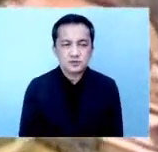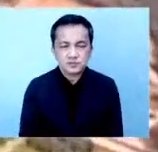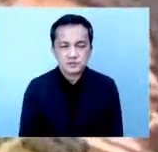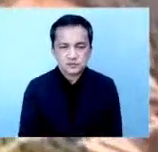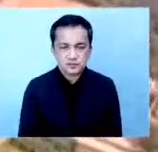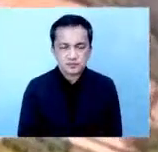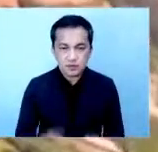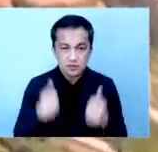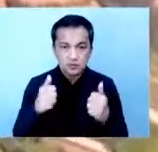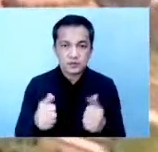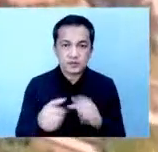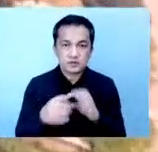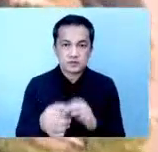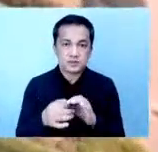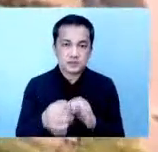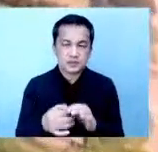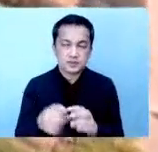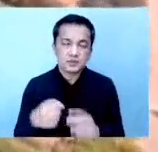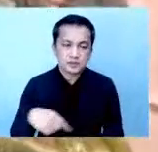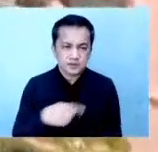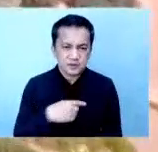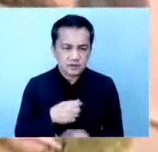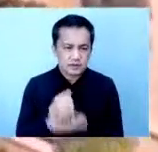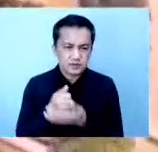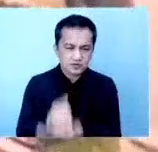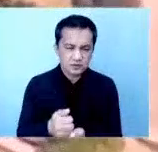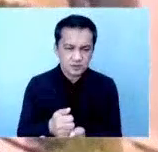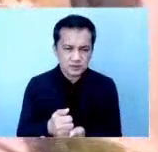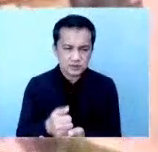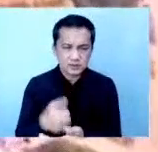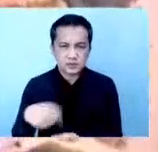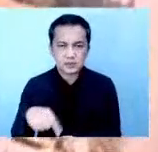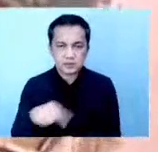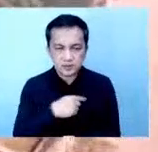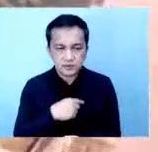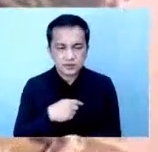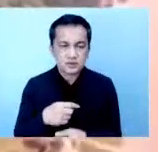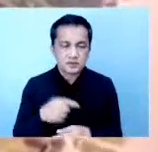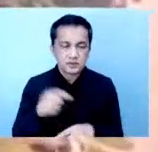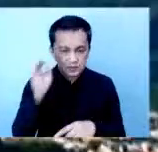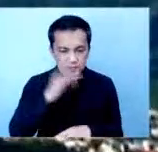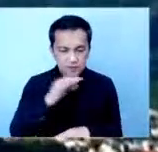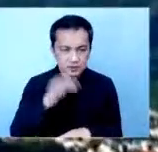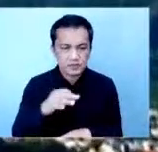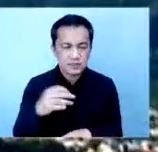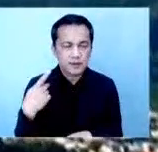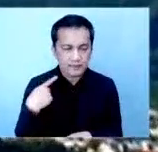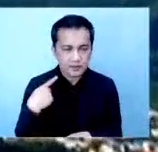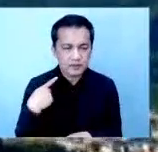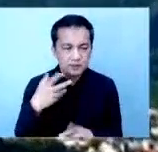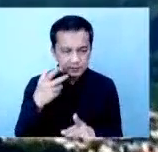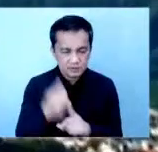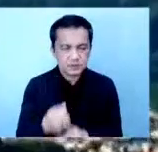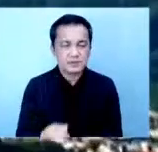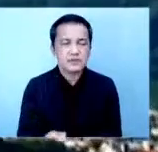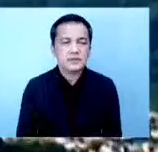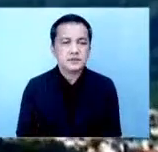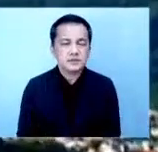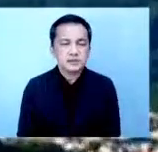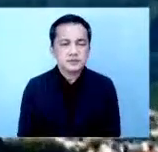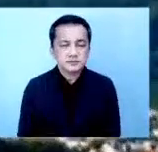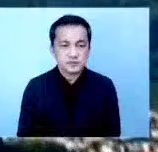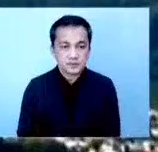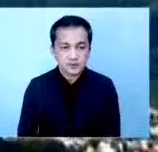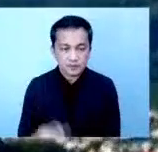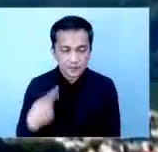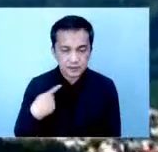na yung ating magiging tulong sa ating mga kababayan kung meron bang affected adversely. May nangangailangan